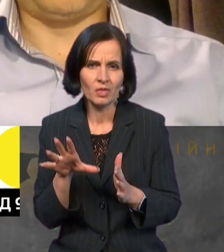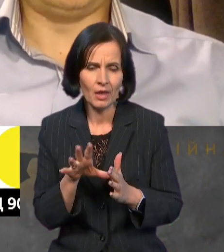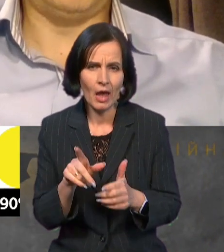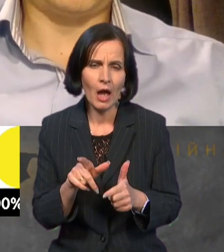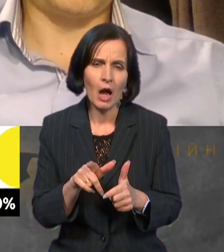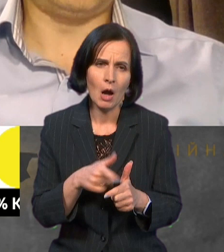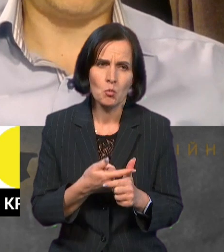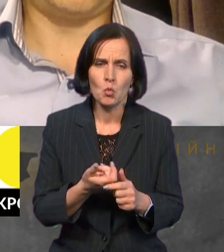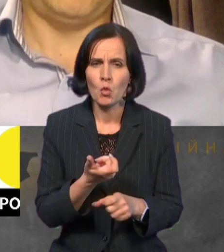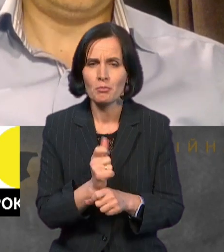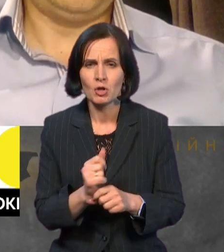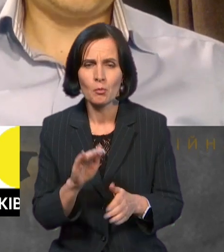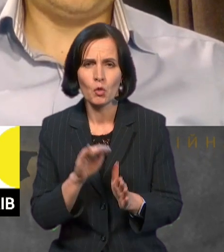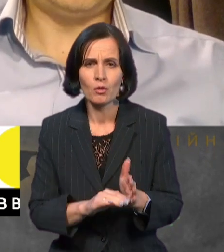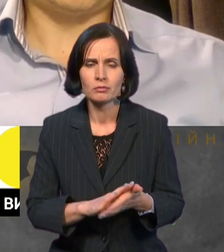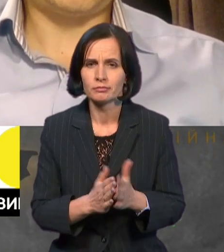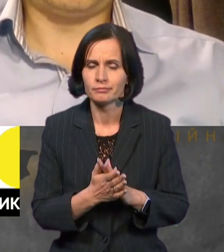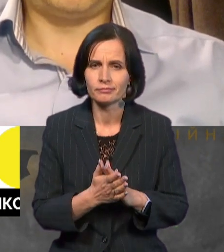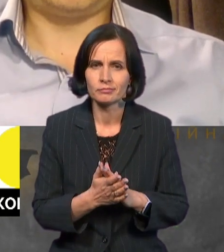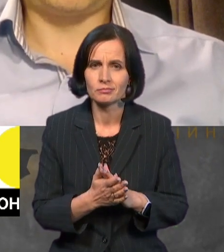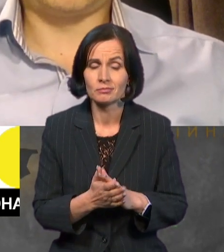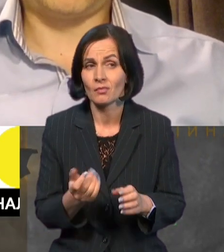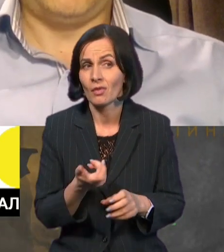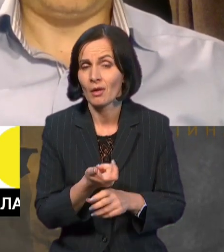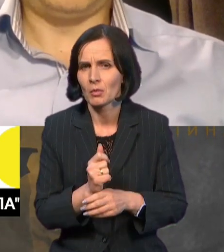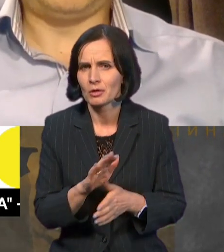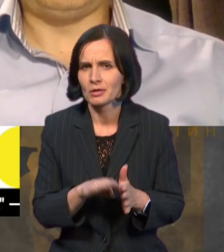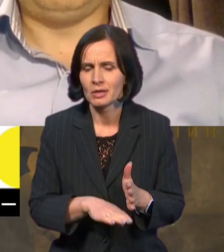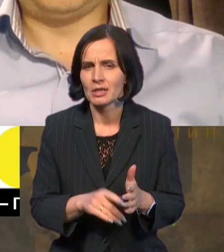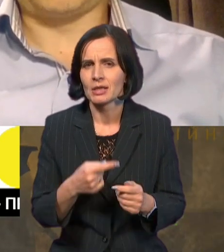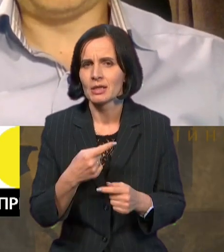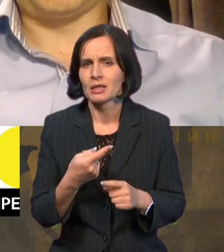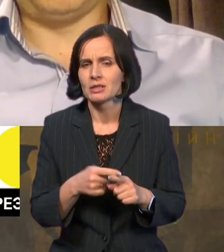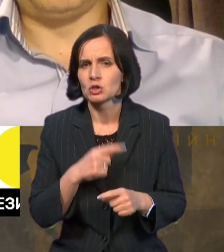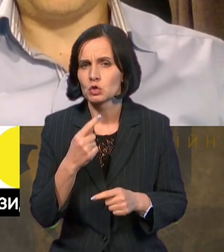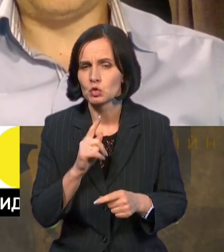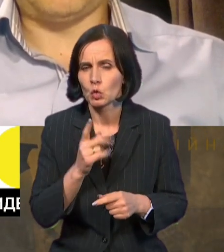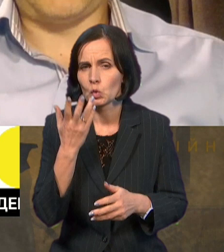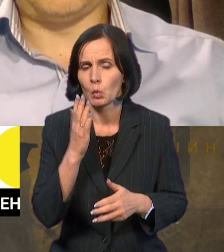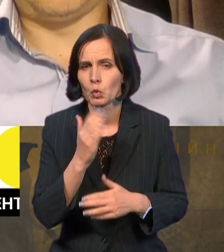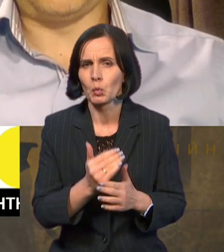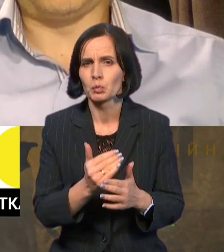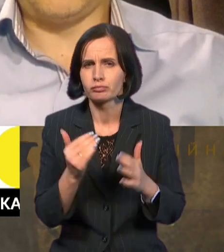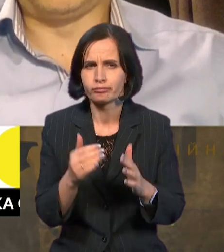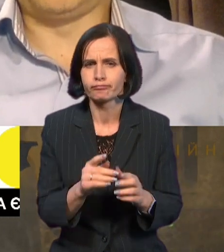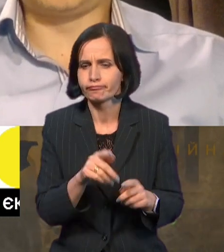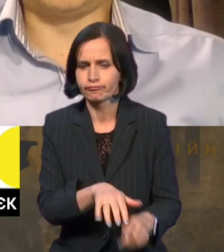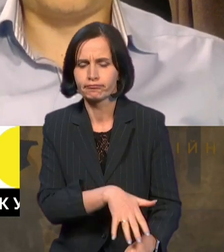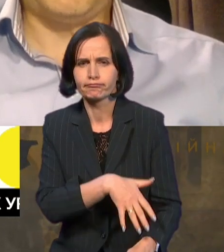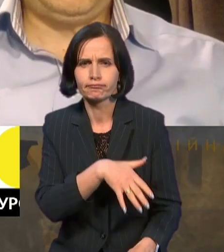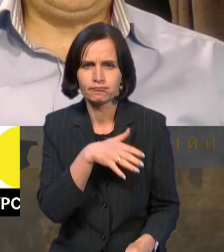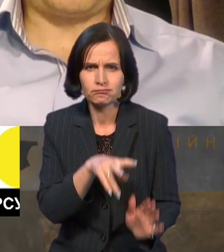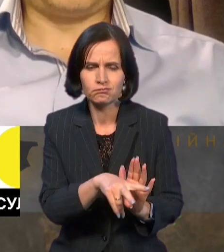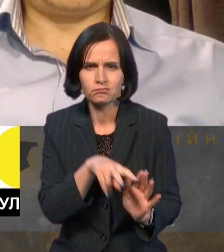більшого, наприклад, погіршення ситуації. Ну, більшого погіршення, це мова йде, скоріше за все, коли буде більш триваліше відключення електроенергії. Тобто, якщо ми в минулому році